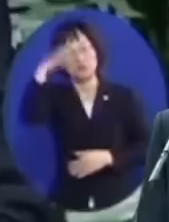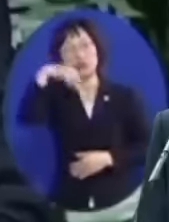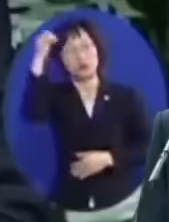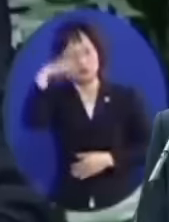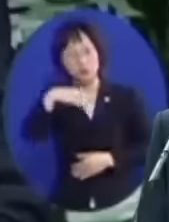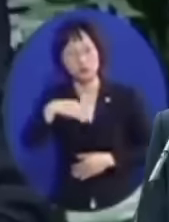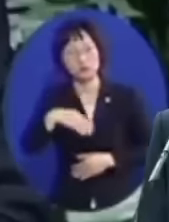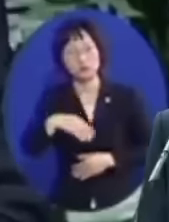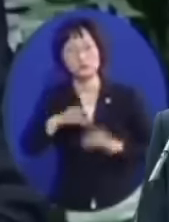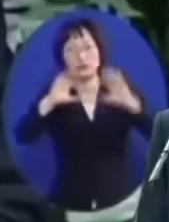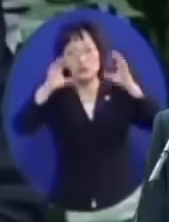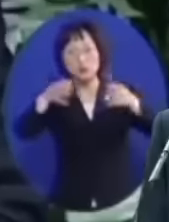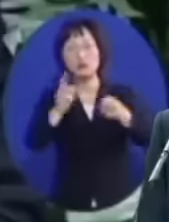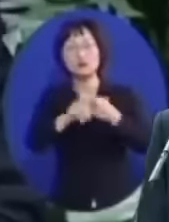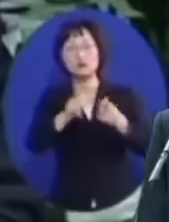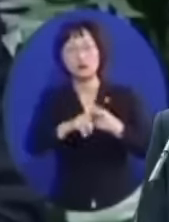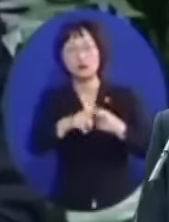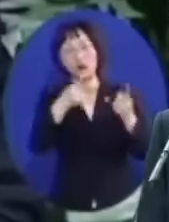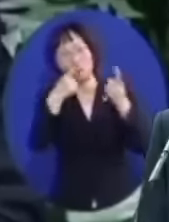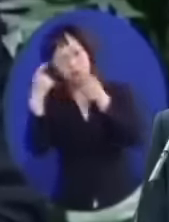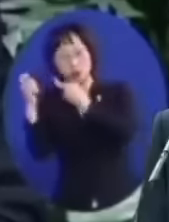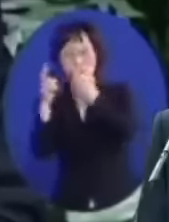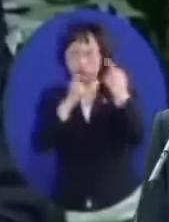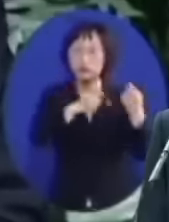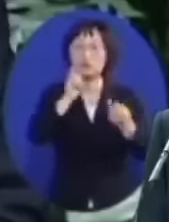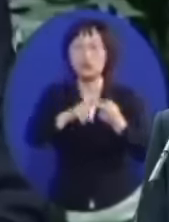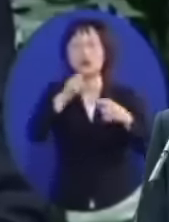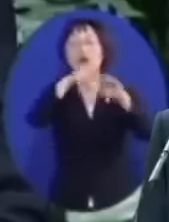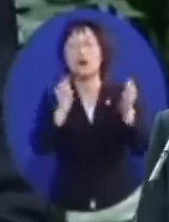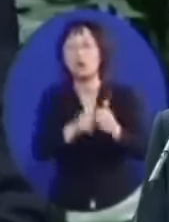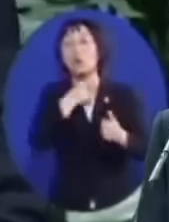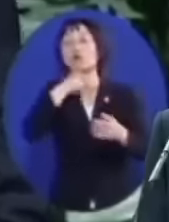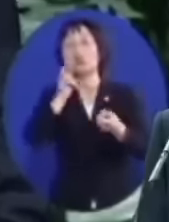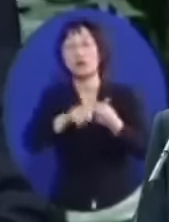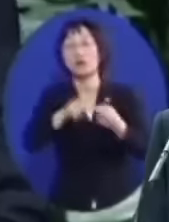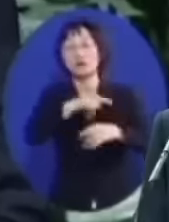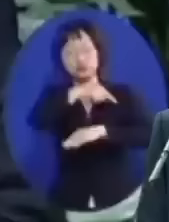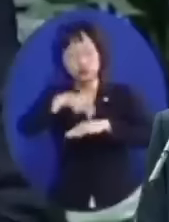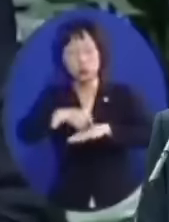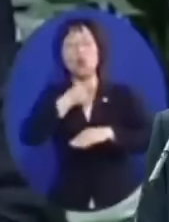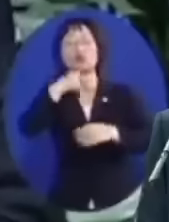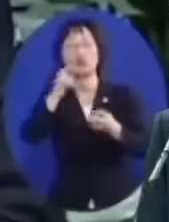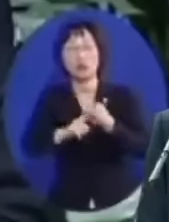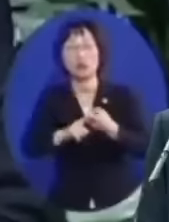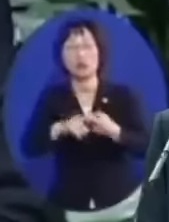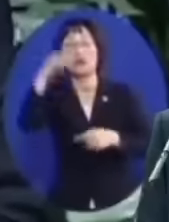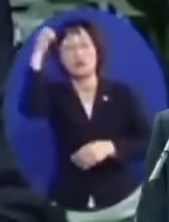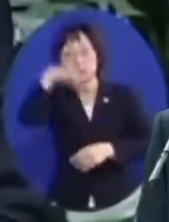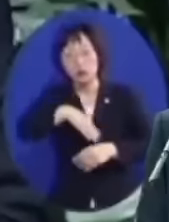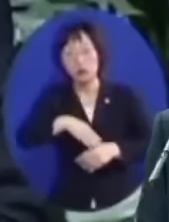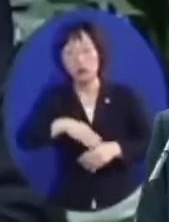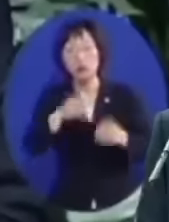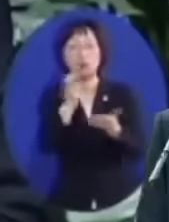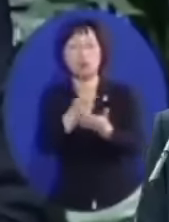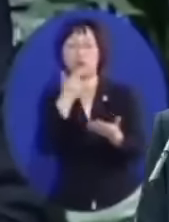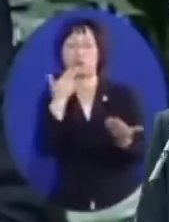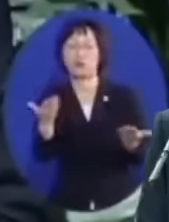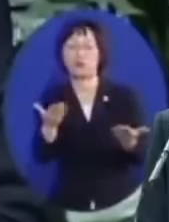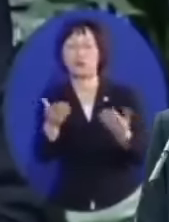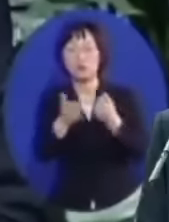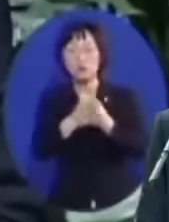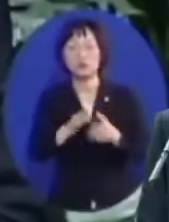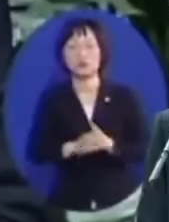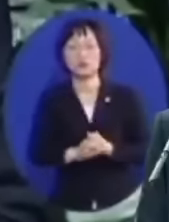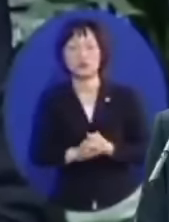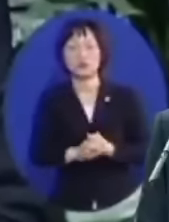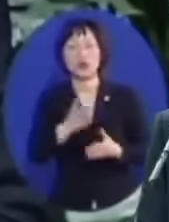대로 마음이 요구하는 대로 육체가 원하는 대로 행하고 계명이 없는 것입니다. 나